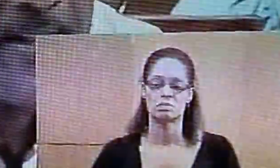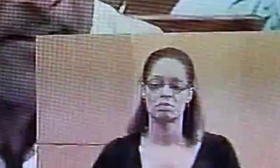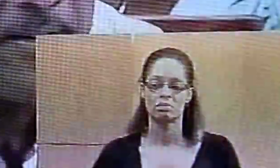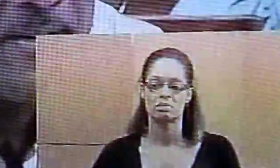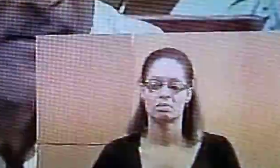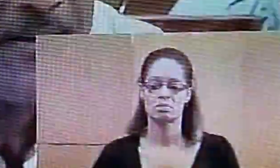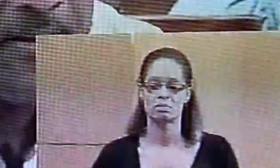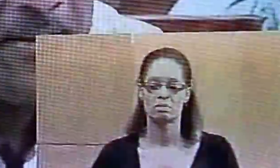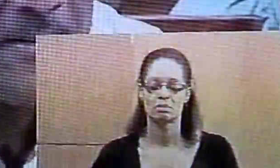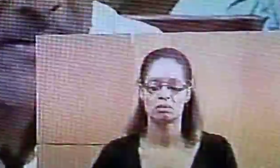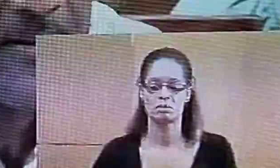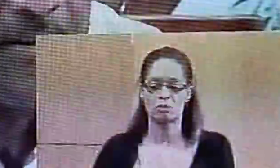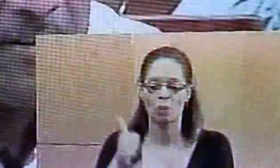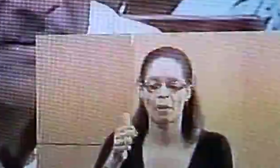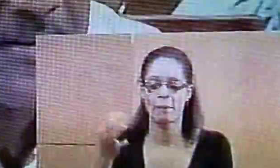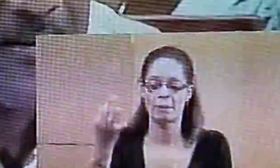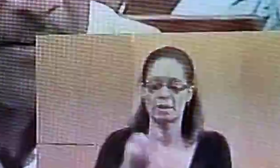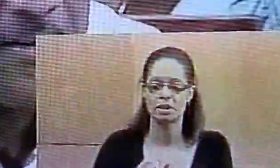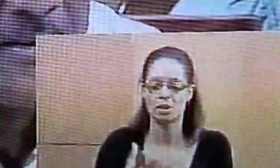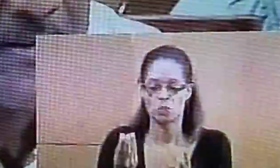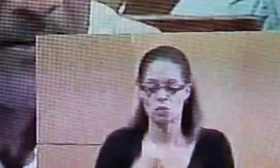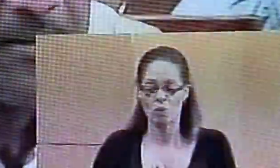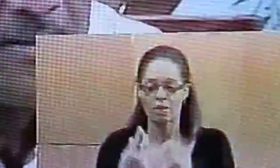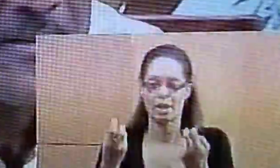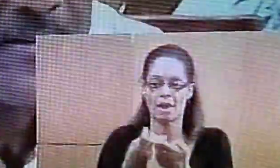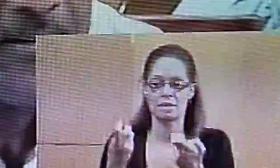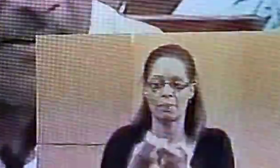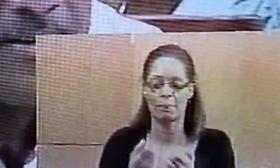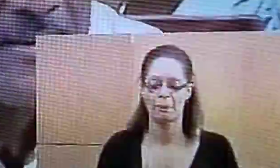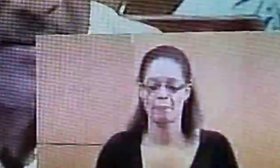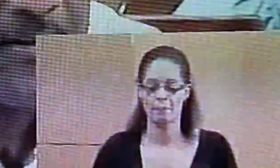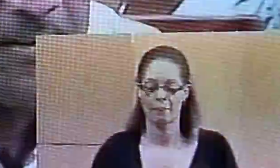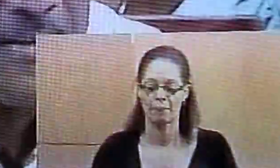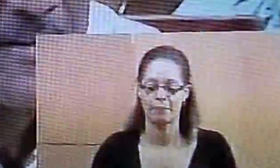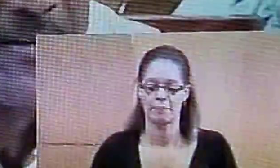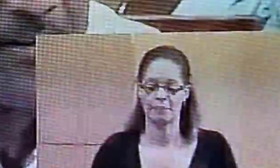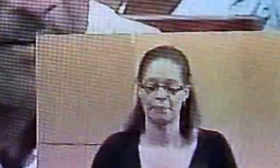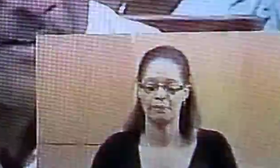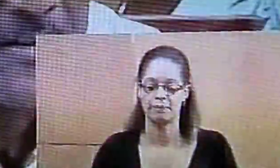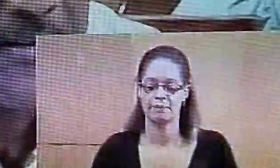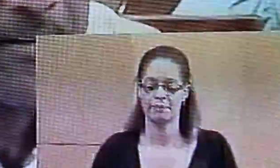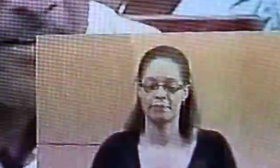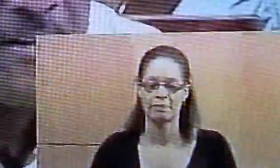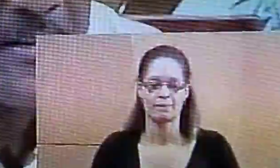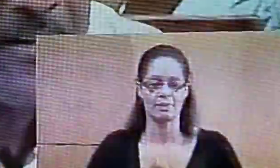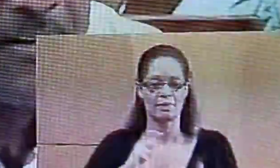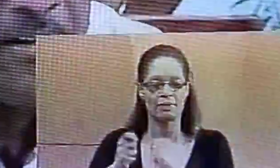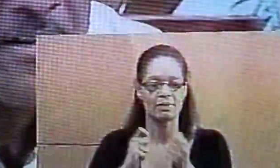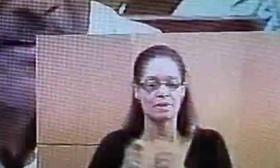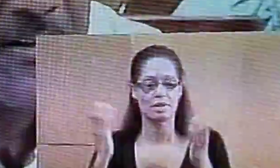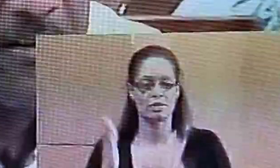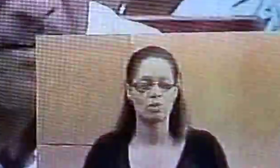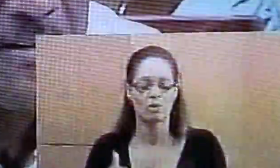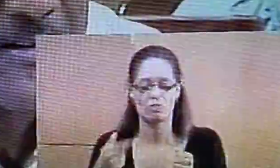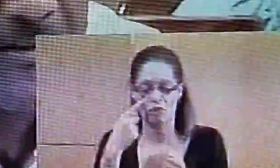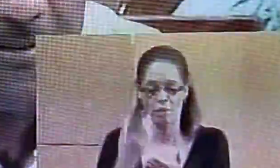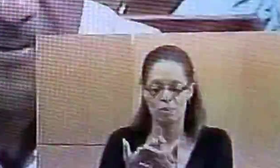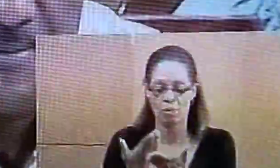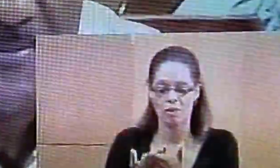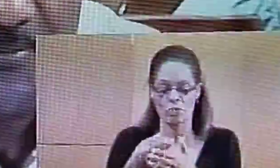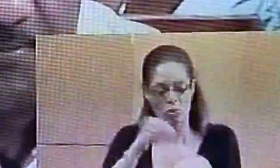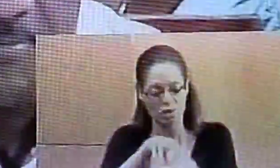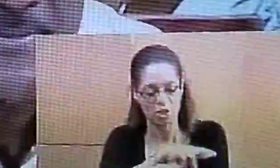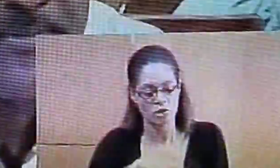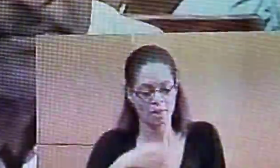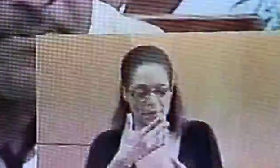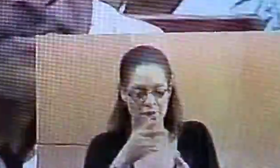Vous venez de donner des exemples de délibération où l'on montre bien que la région